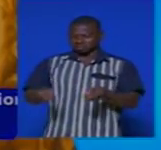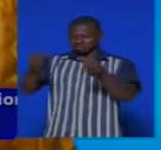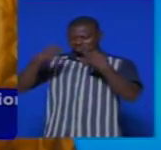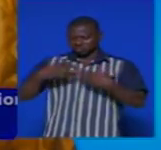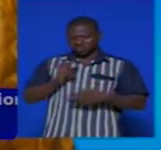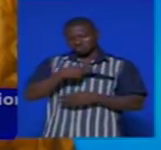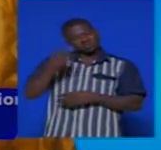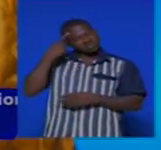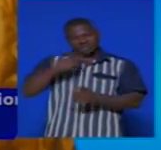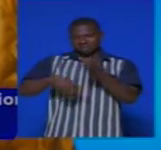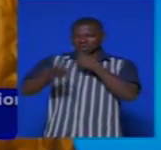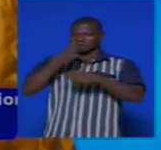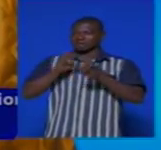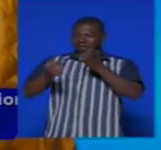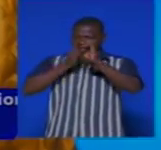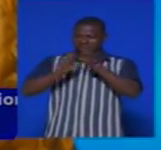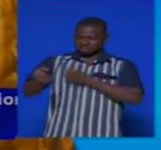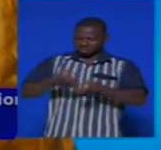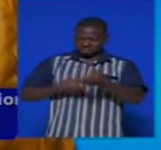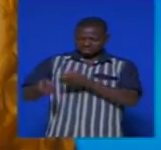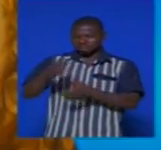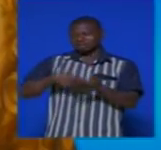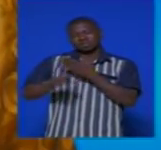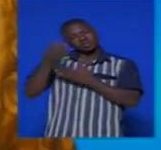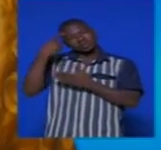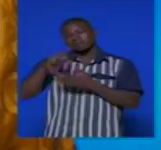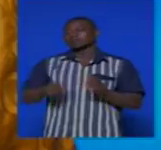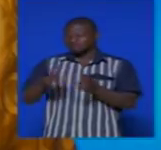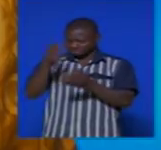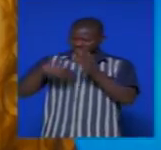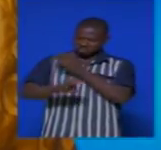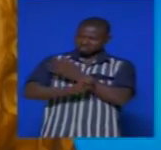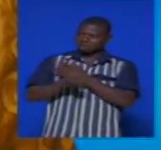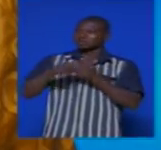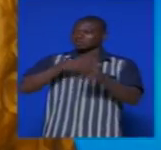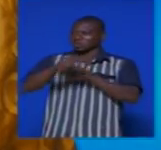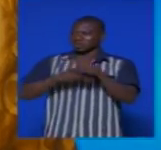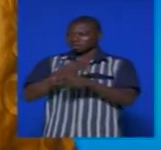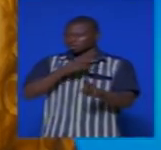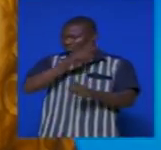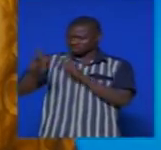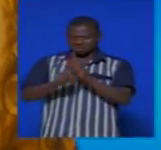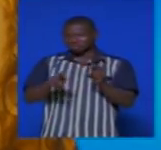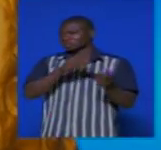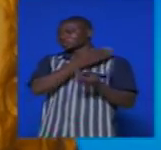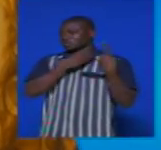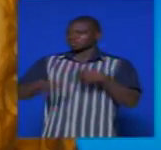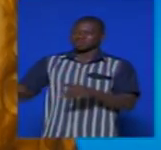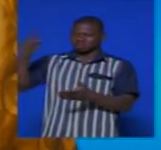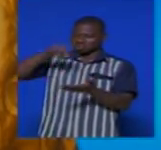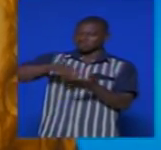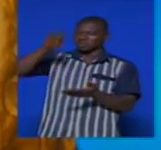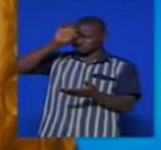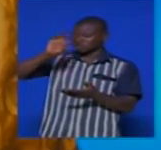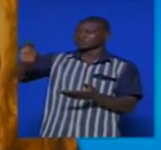échanger donc autour de la Journée mondiale donc de population. Comme vous le savez, depuis 1987, donc, le monde entier donc,